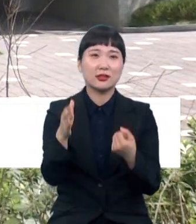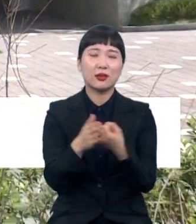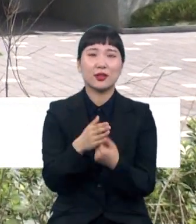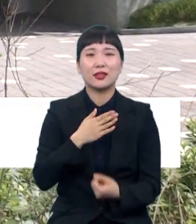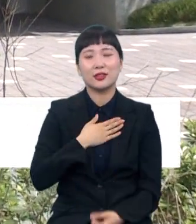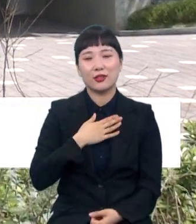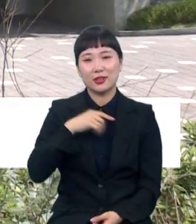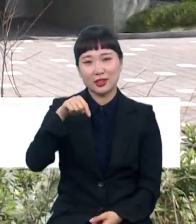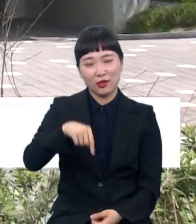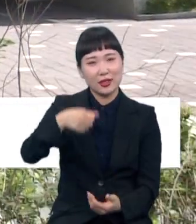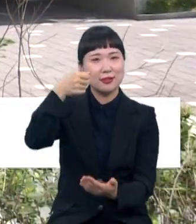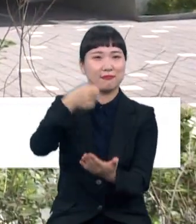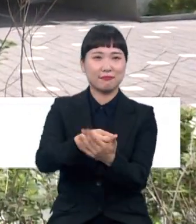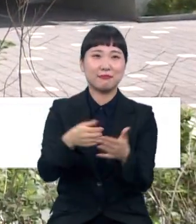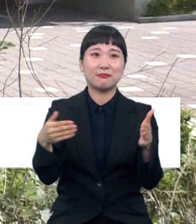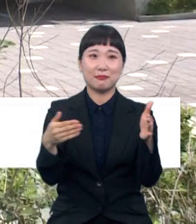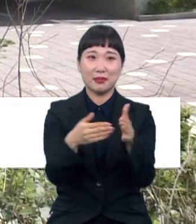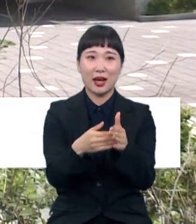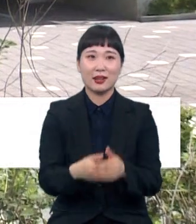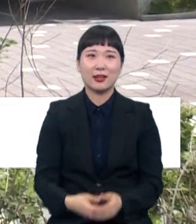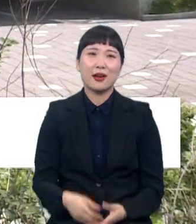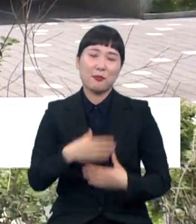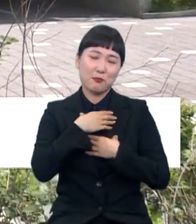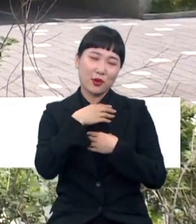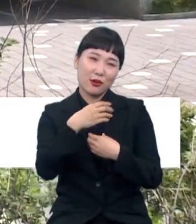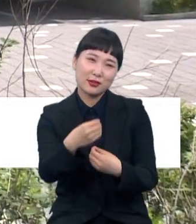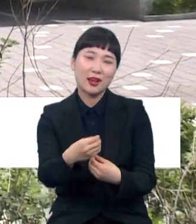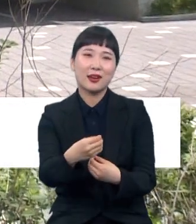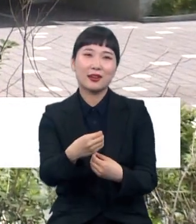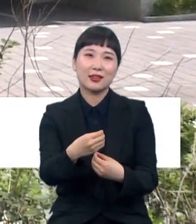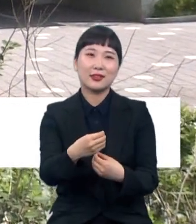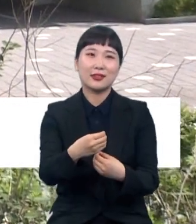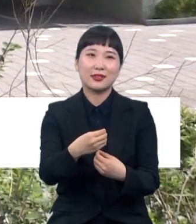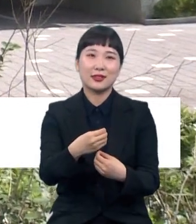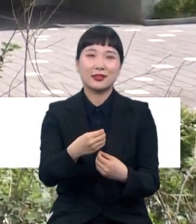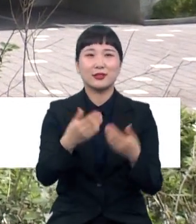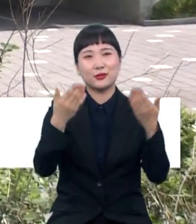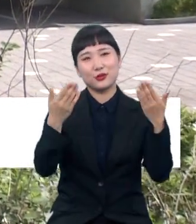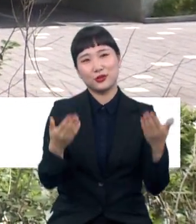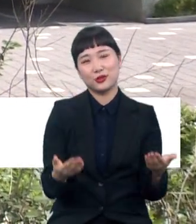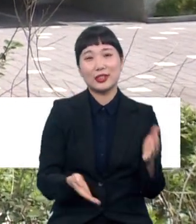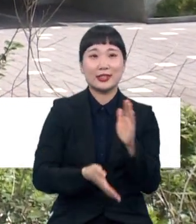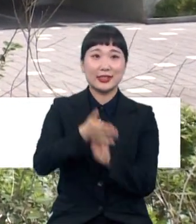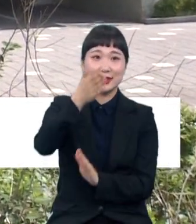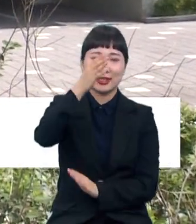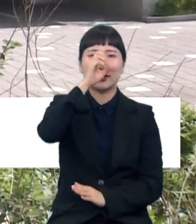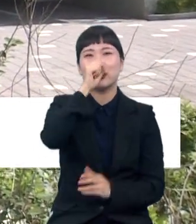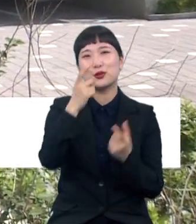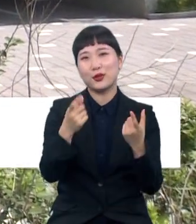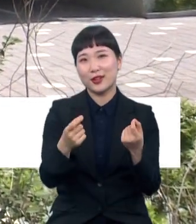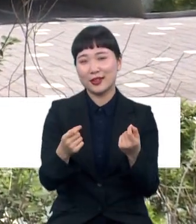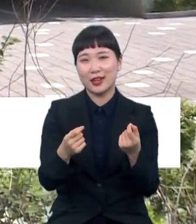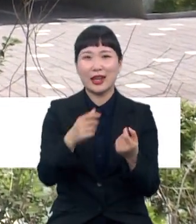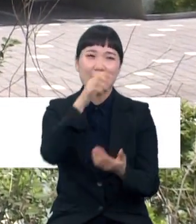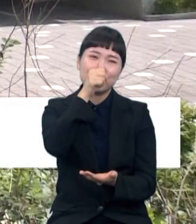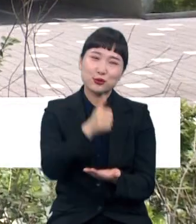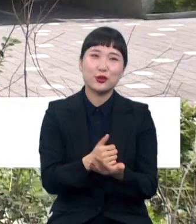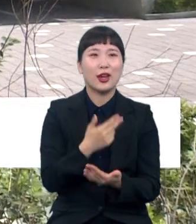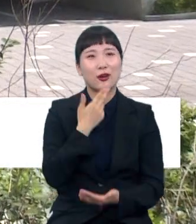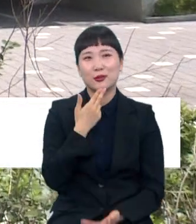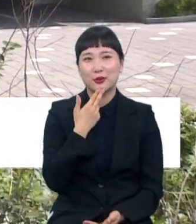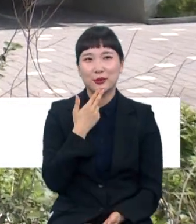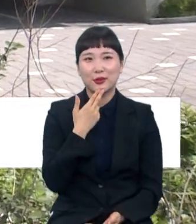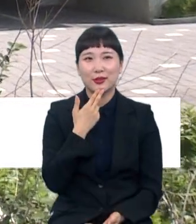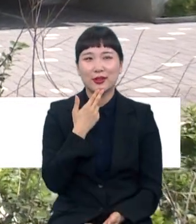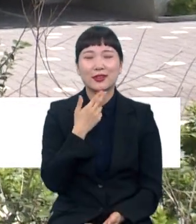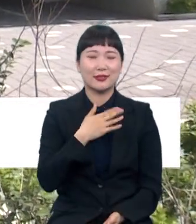여기 택한 거죠. 편안하고 안락한 도시가 되면 좋죠. 이제 뭐 범죄 없고